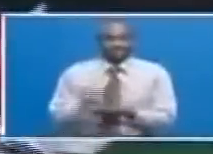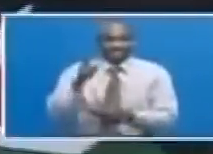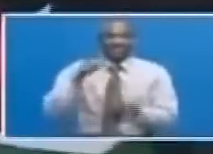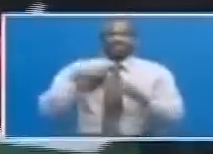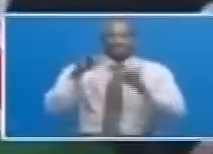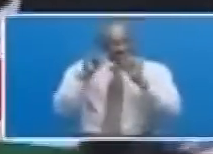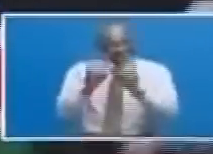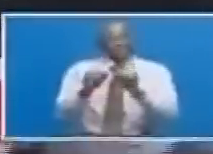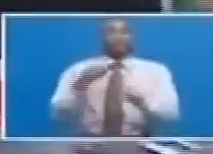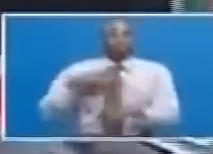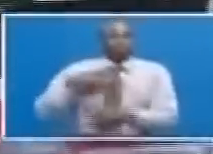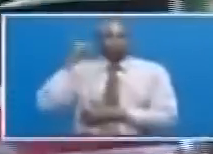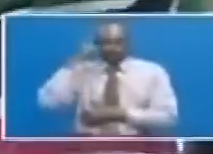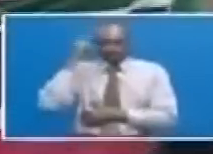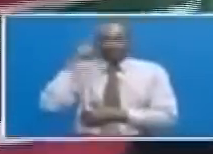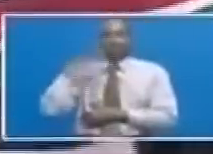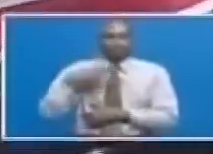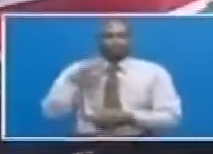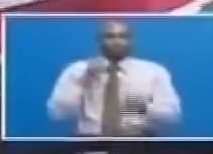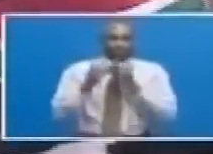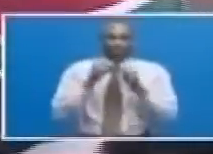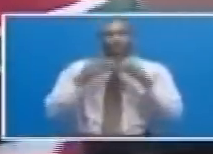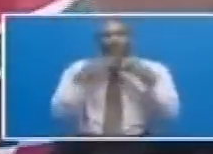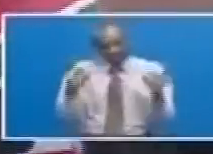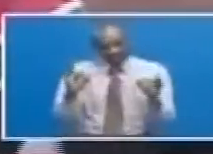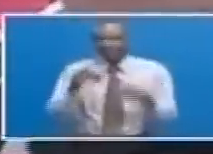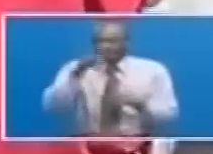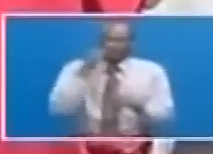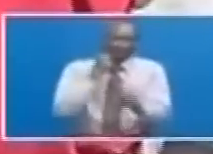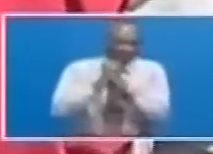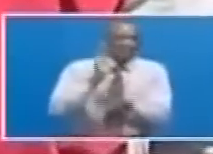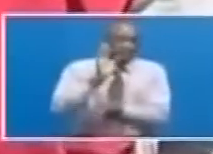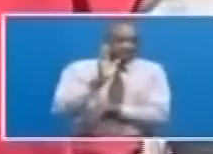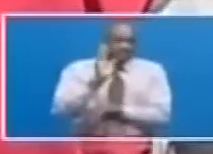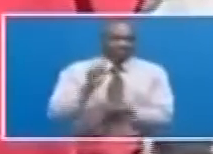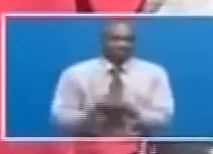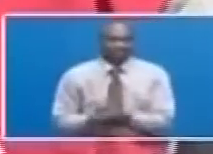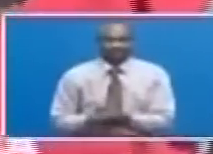itasalia hapa kwa kumbukumbu ya mashujaa wa Maumau na juhudi walizofanya